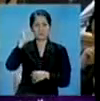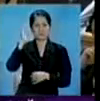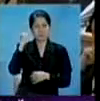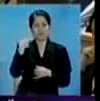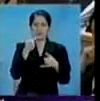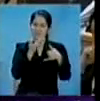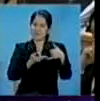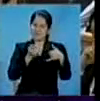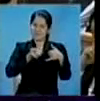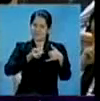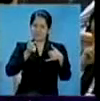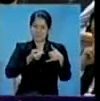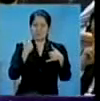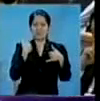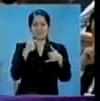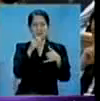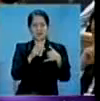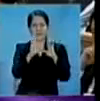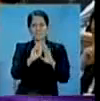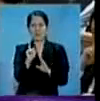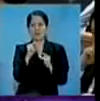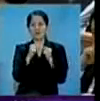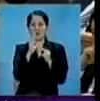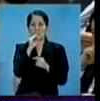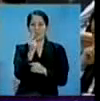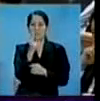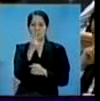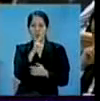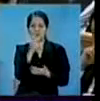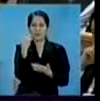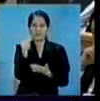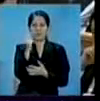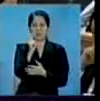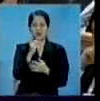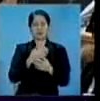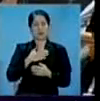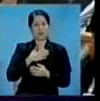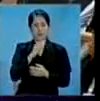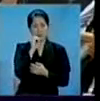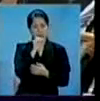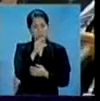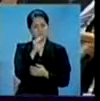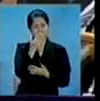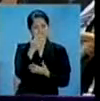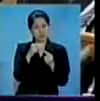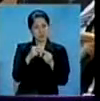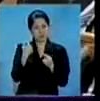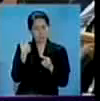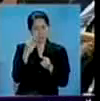เดิมไว้ไม่เปลี่ยนแปลงนะครับก็คือพยายามจะบิดเบือนเอาสิ่งที่ผมไม่ได้พูดแล้วก็มาพูด